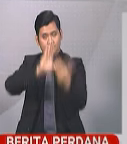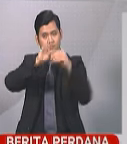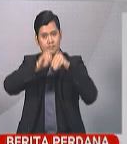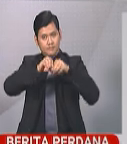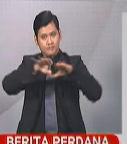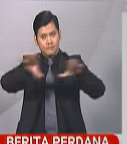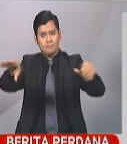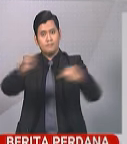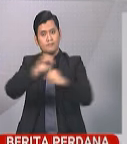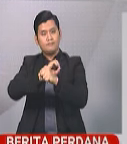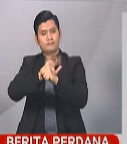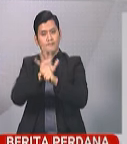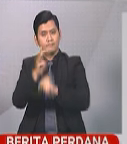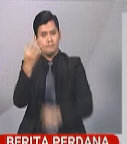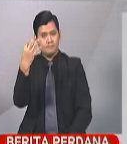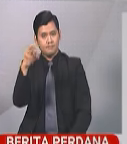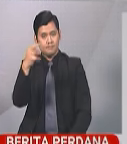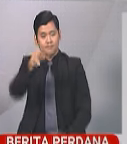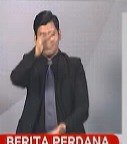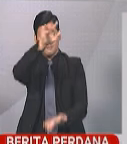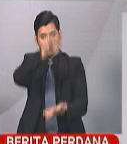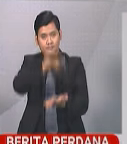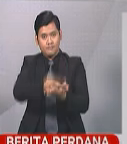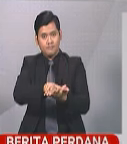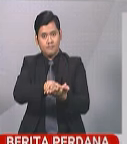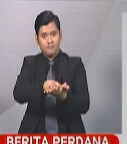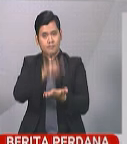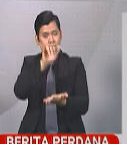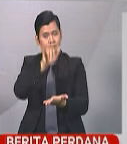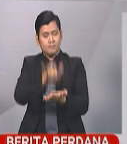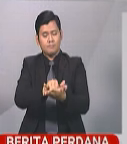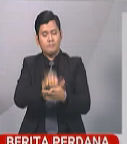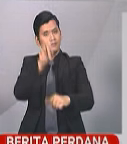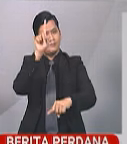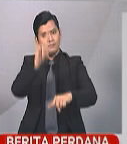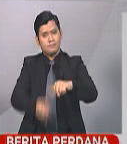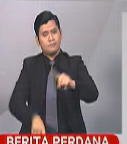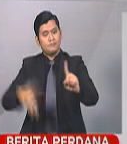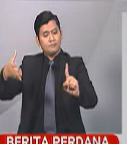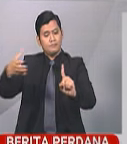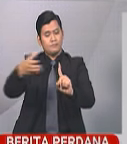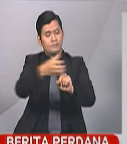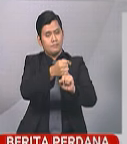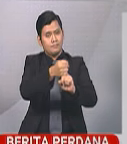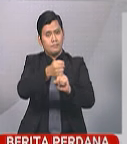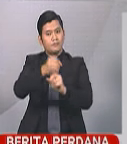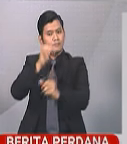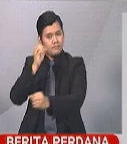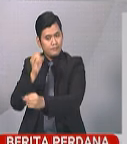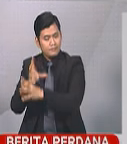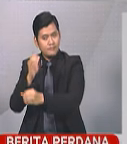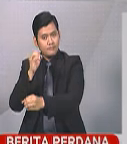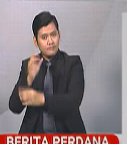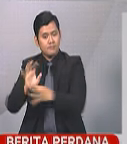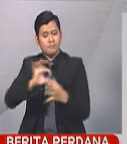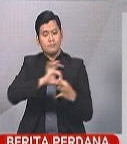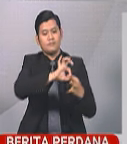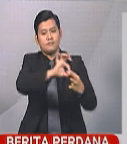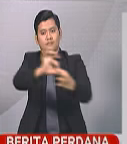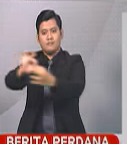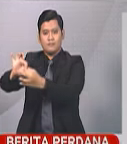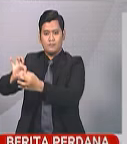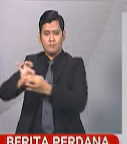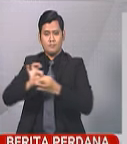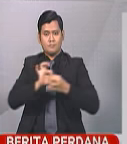penularan COVID-19. Pengiktirafan tersebut tidak mungkin tercapai tanpa komitmen dan kerjasama berterusan